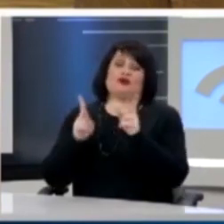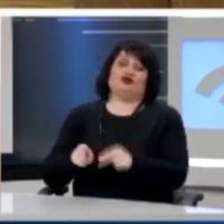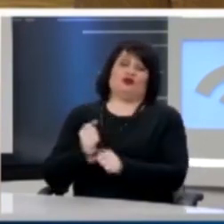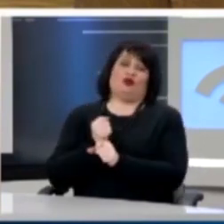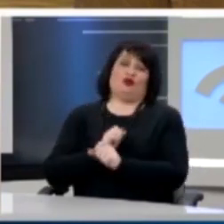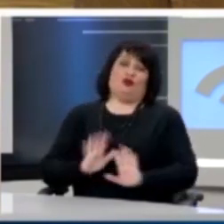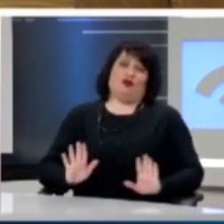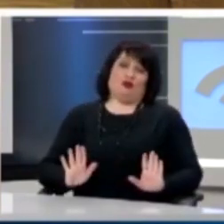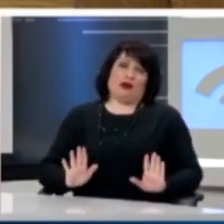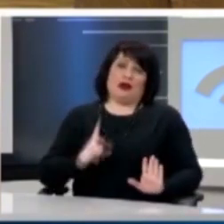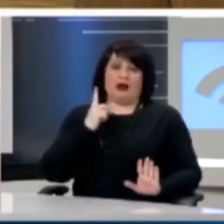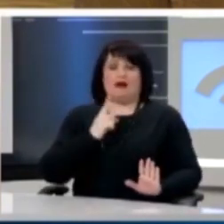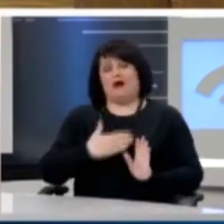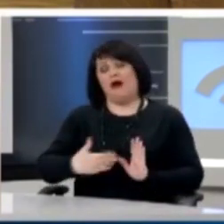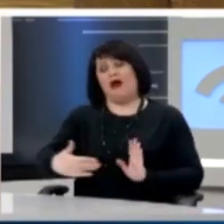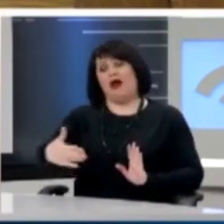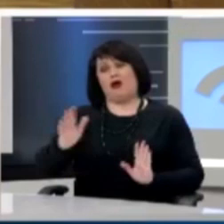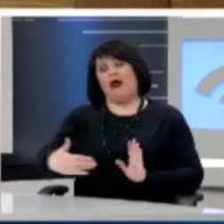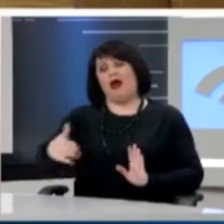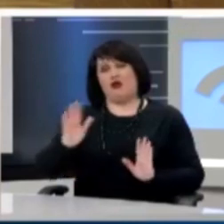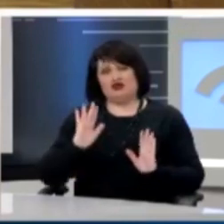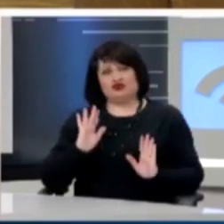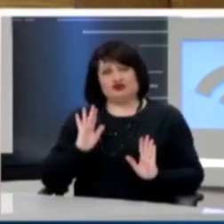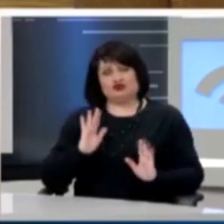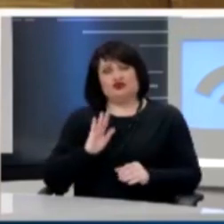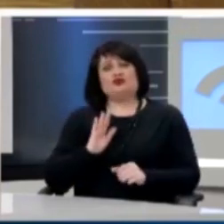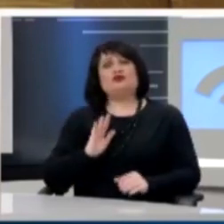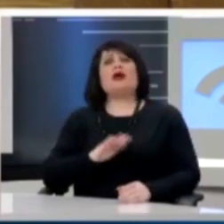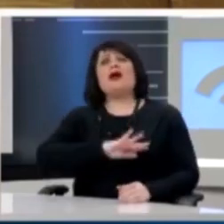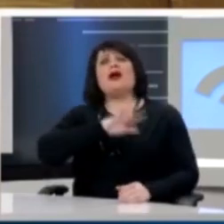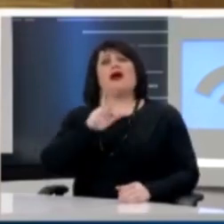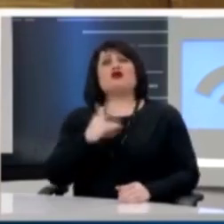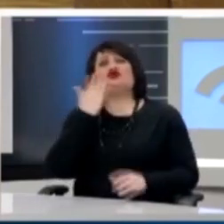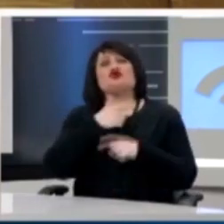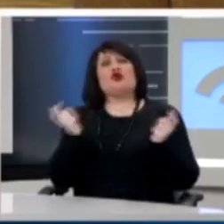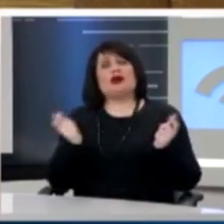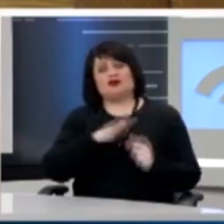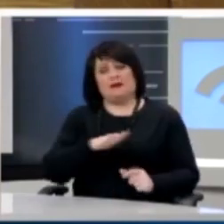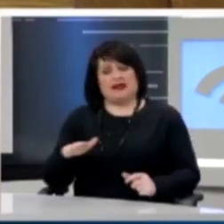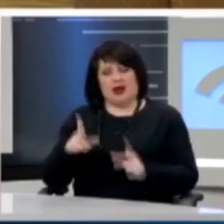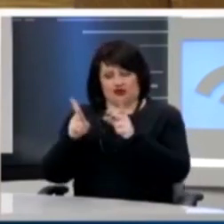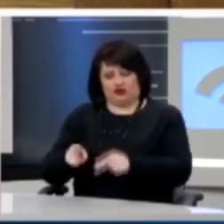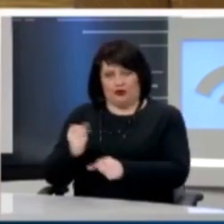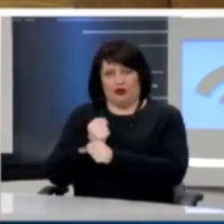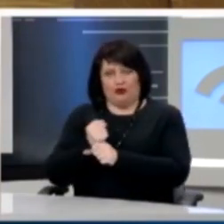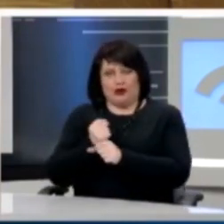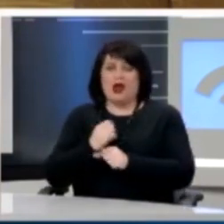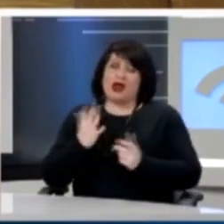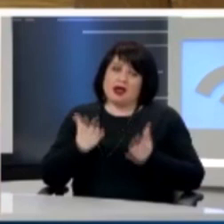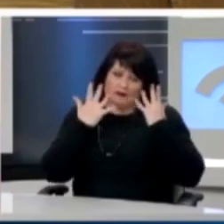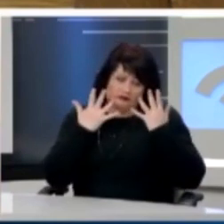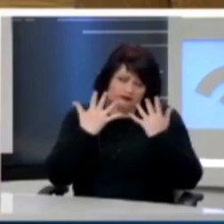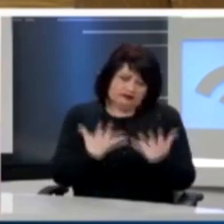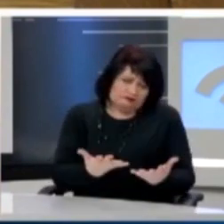την εργασία της για ένα χρονικό διάστημα έστω, μέχρι να πάνε τα παιδιά σχολείο ή για να αφιερωθεί, λέει,